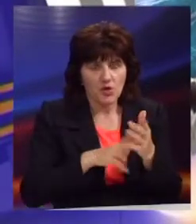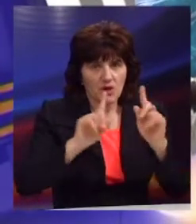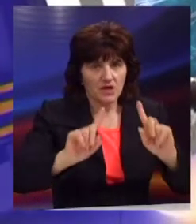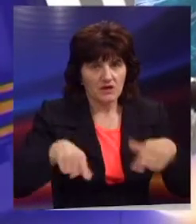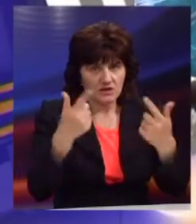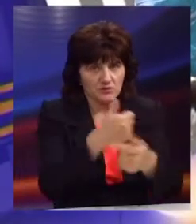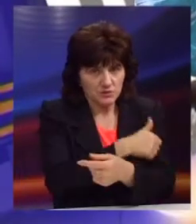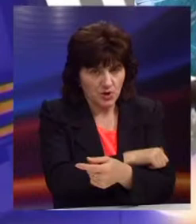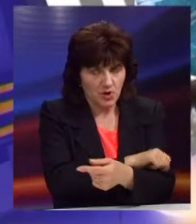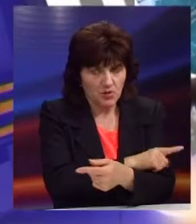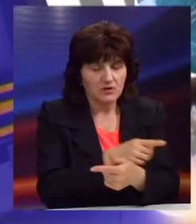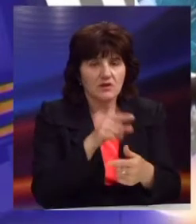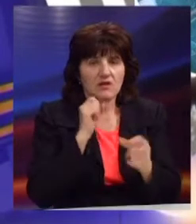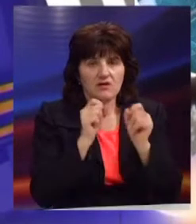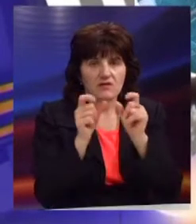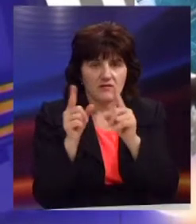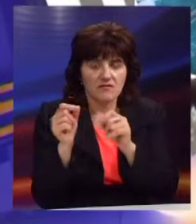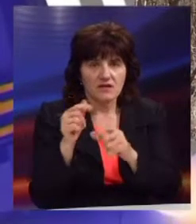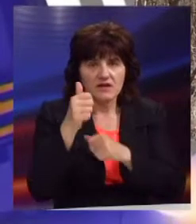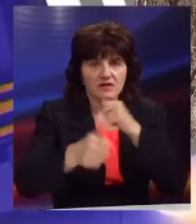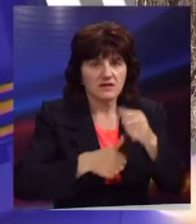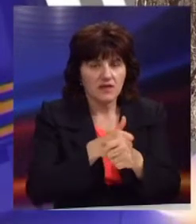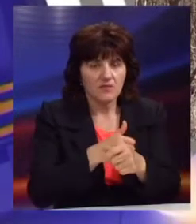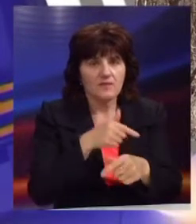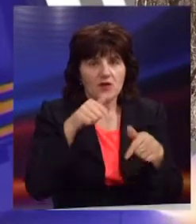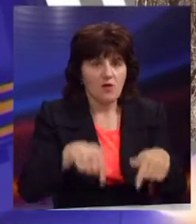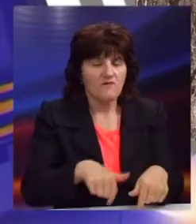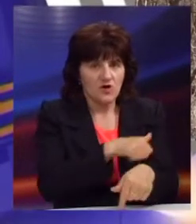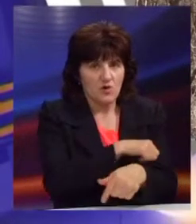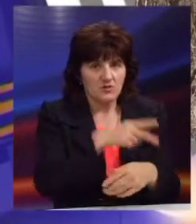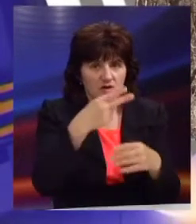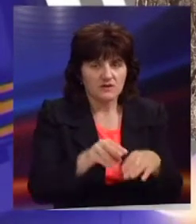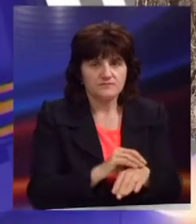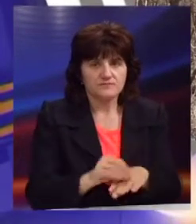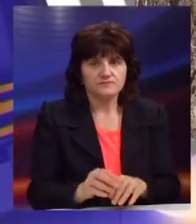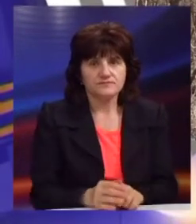jun 2014. godine, dok se prijave primaju do 20. juna ove godine.